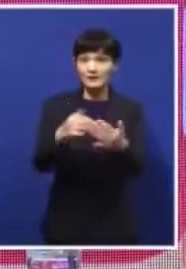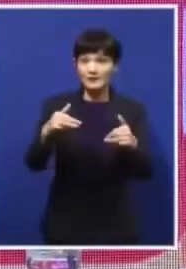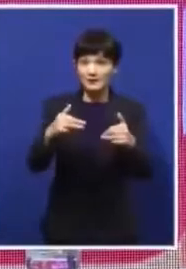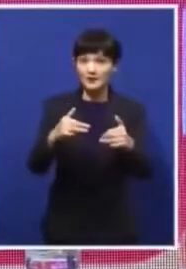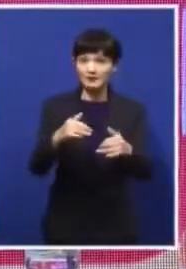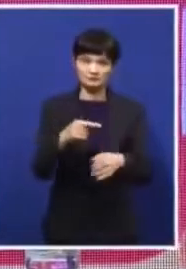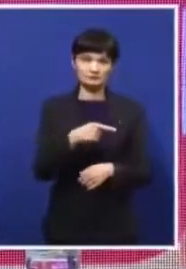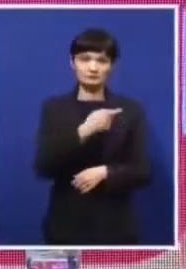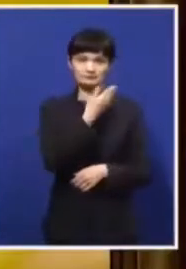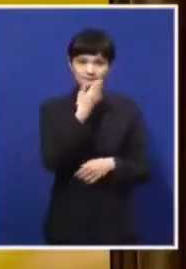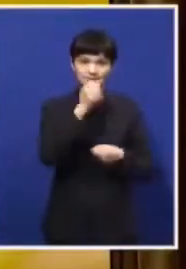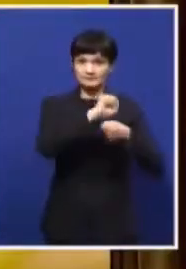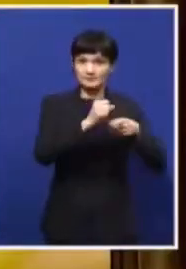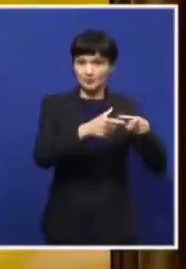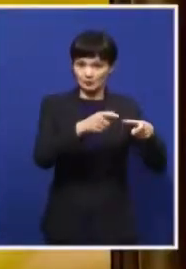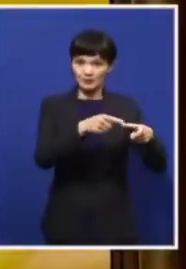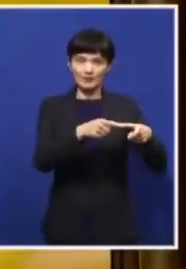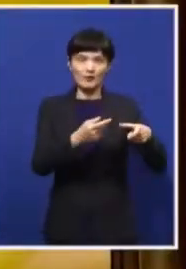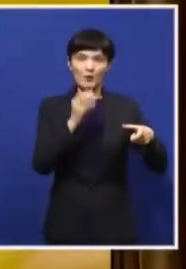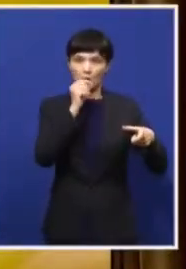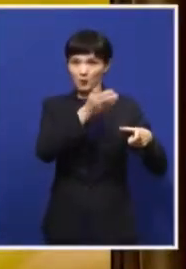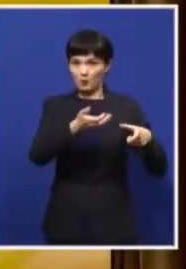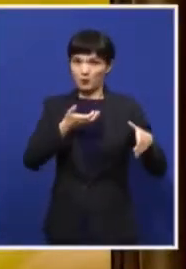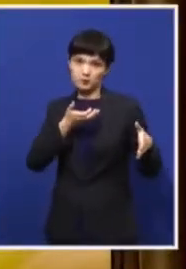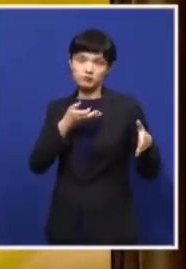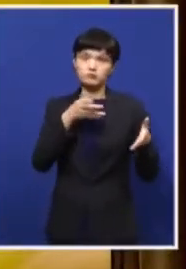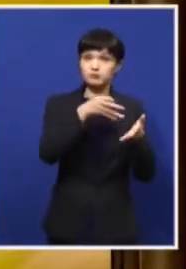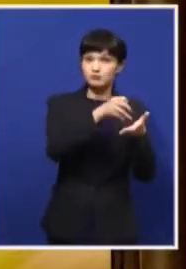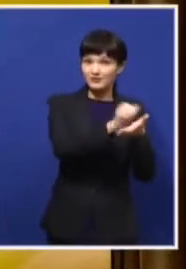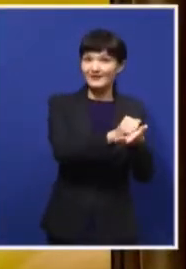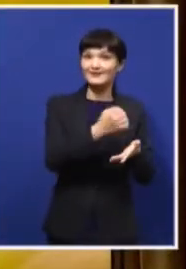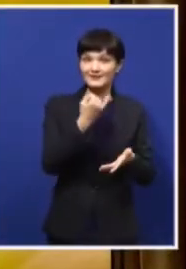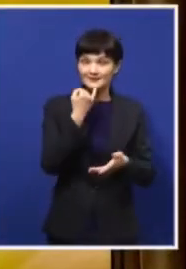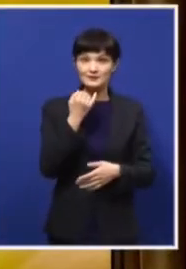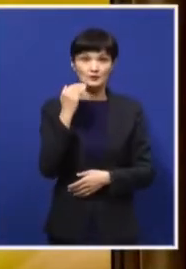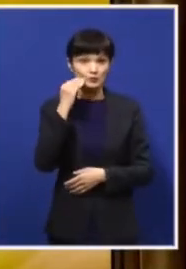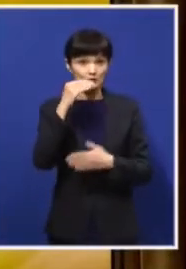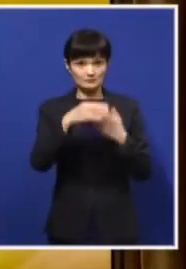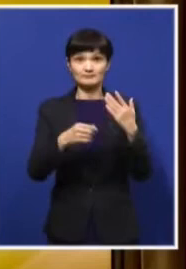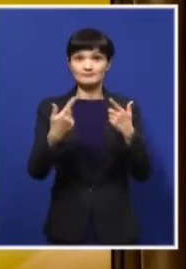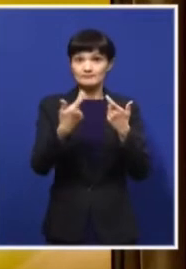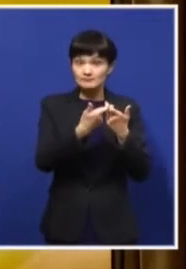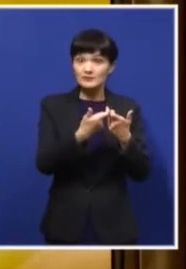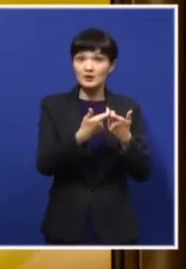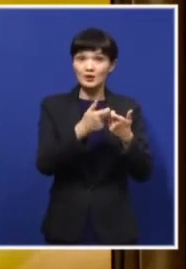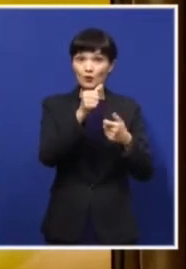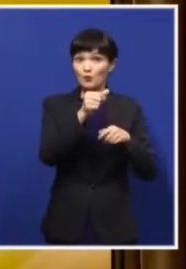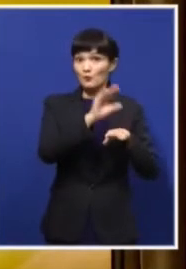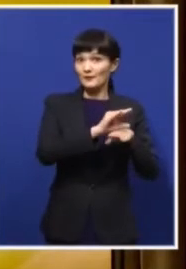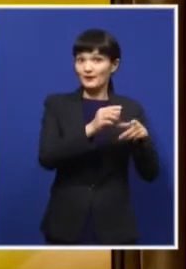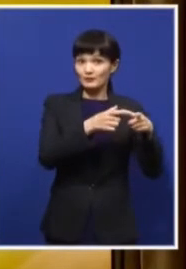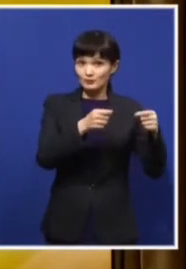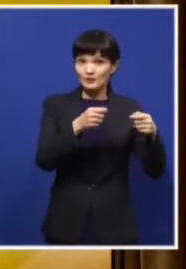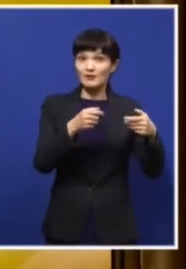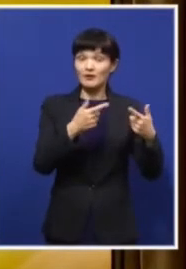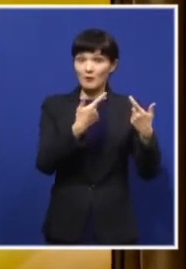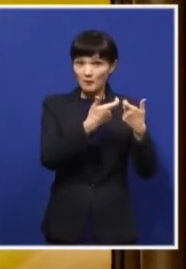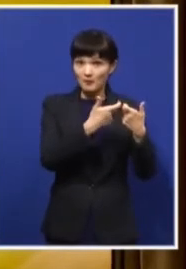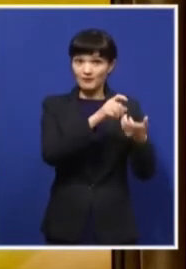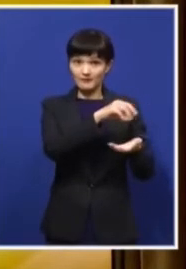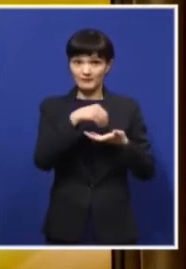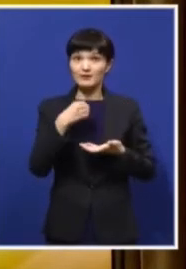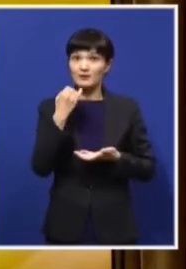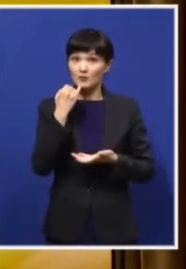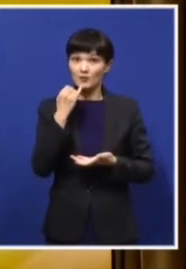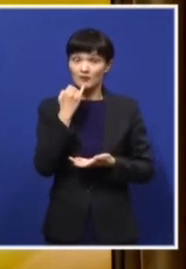券。所以其实这个加码券它是任何有资格领五倍券的人都可以来登记，他领完之